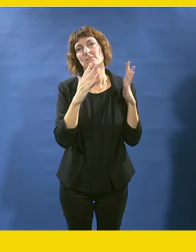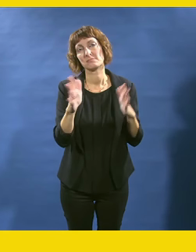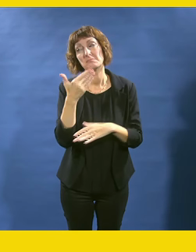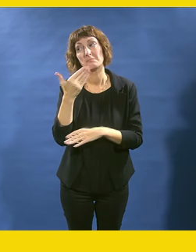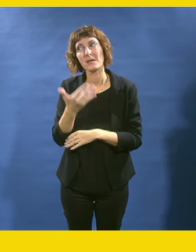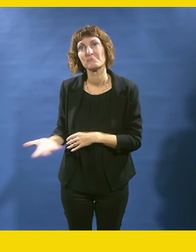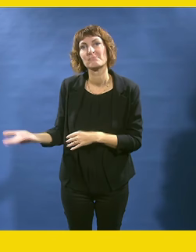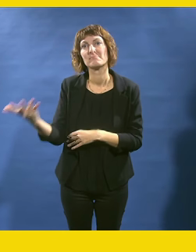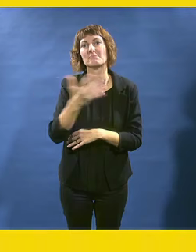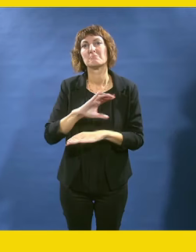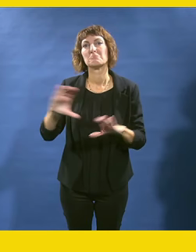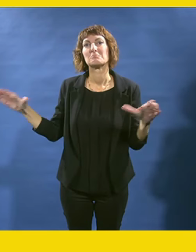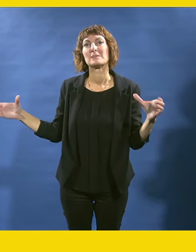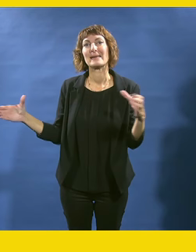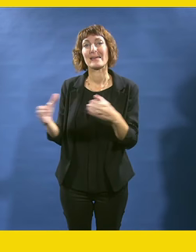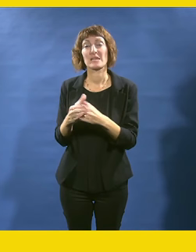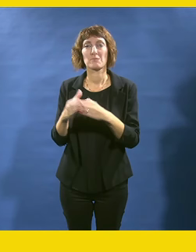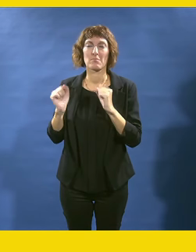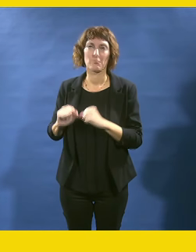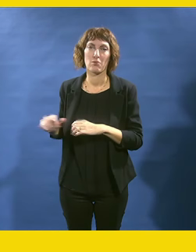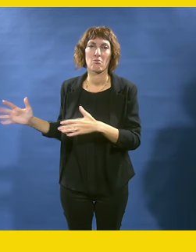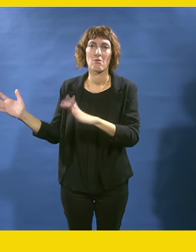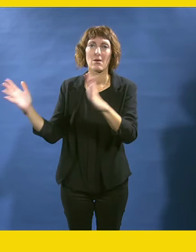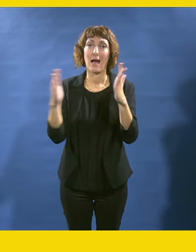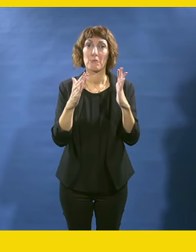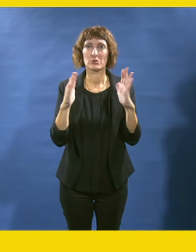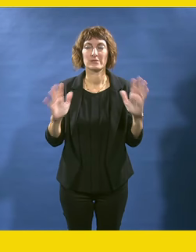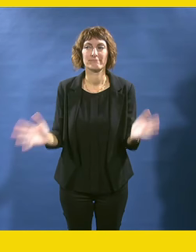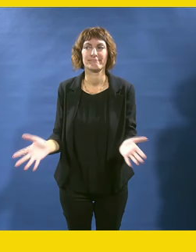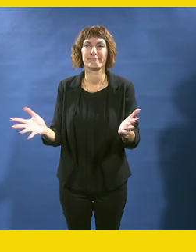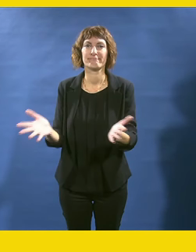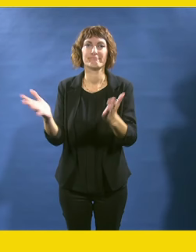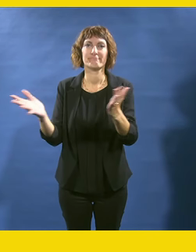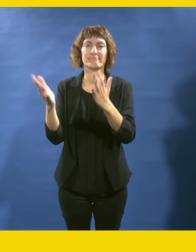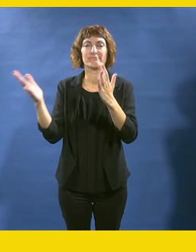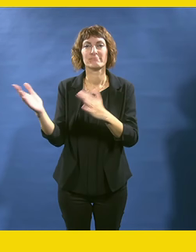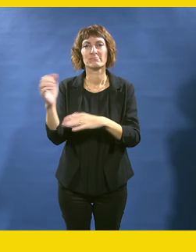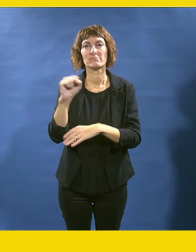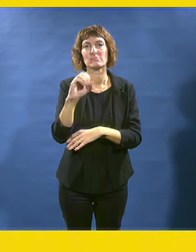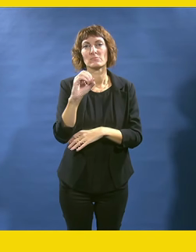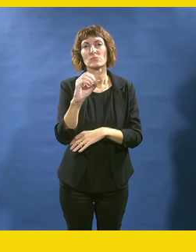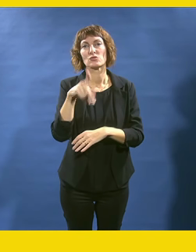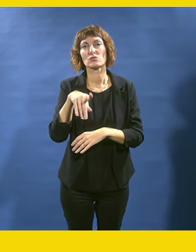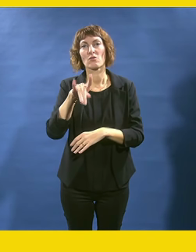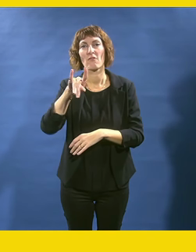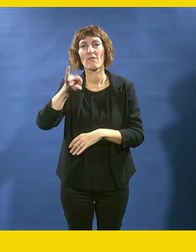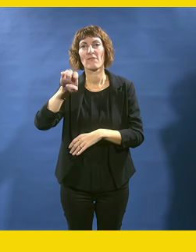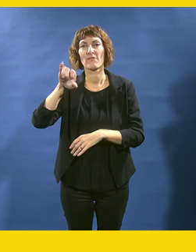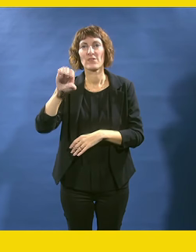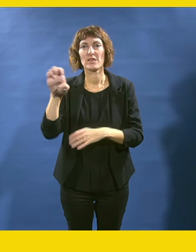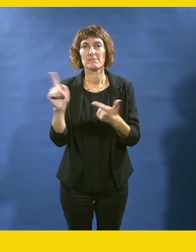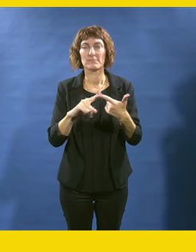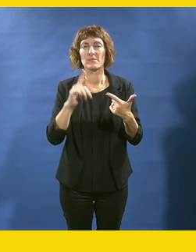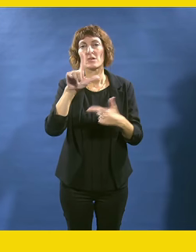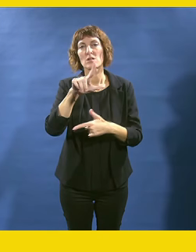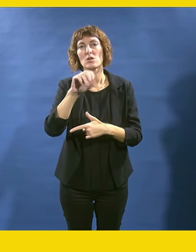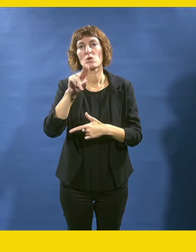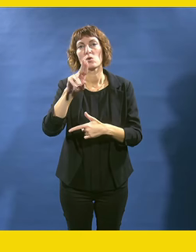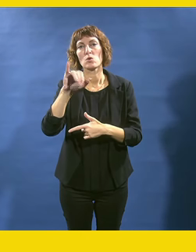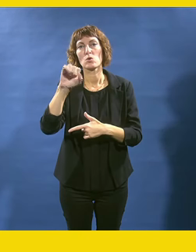elle. Alors, on peut applaudir, s'il vous plaît, bien fort Sophie, Louise,